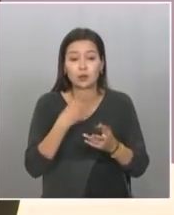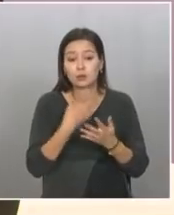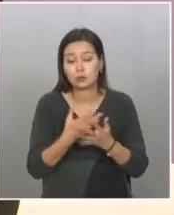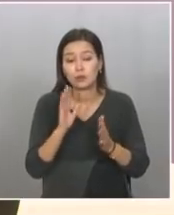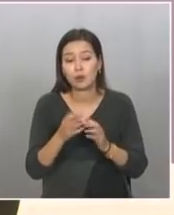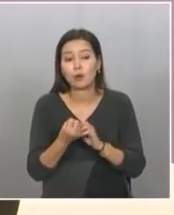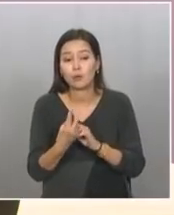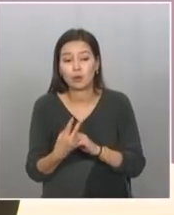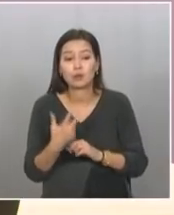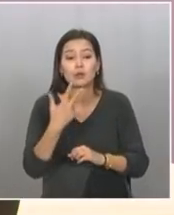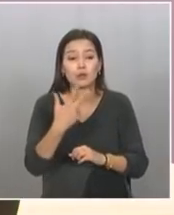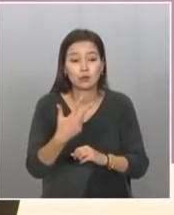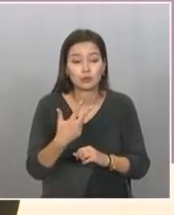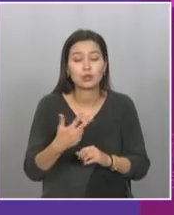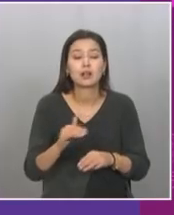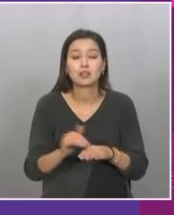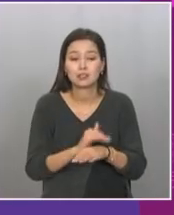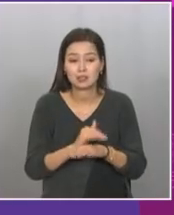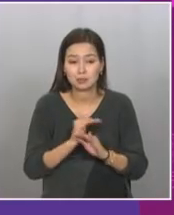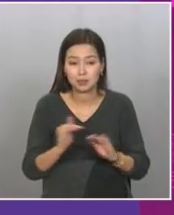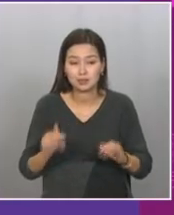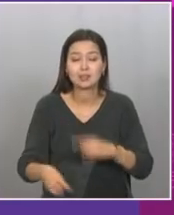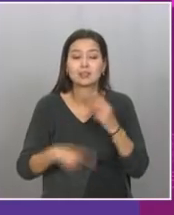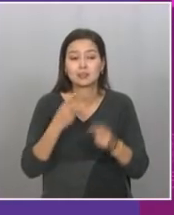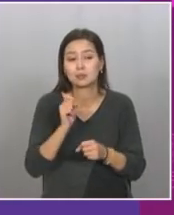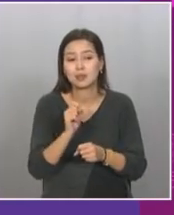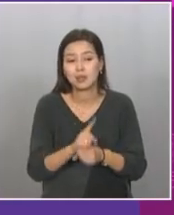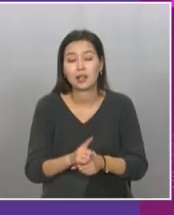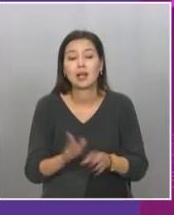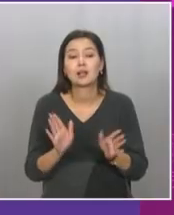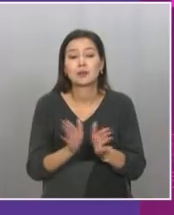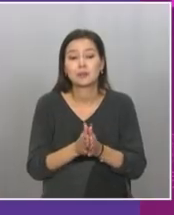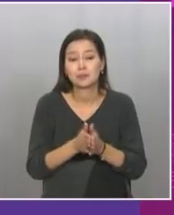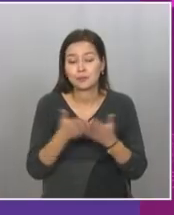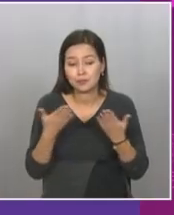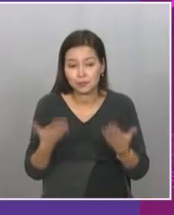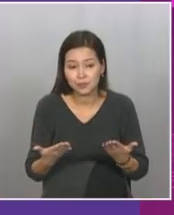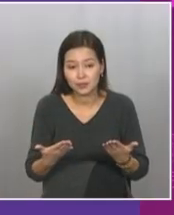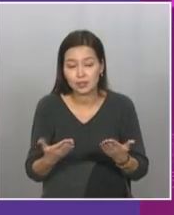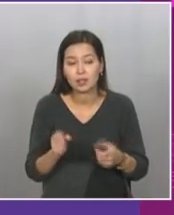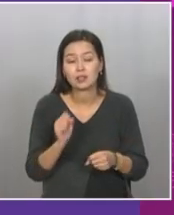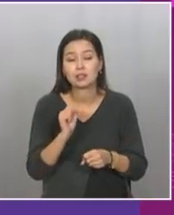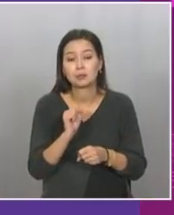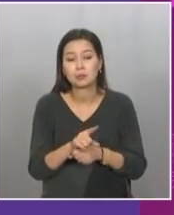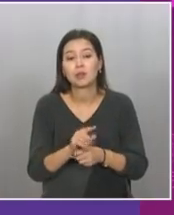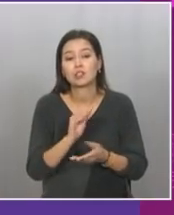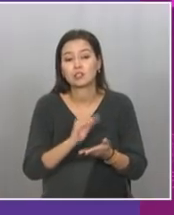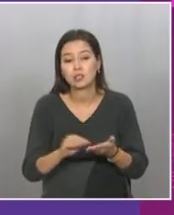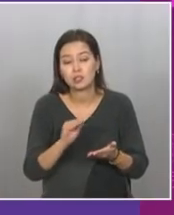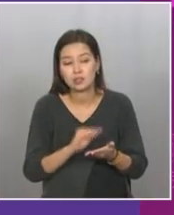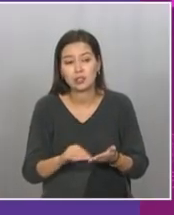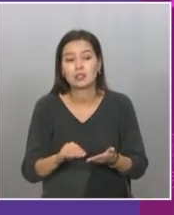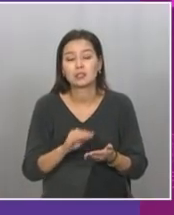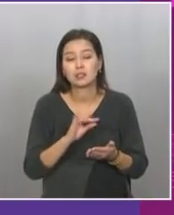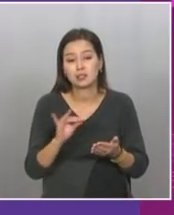Жақсы балалар, келесі тапсырманы орындайық. Балалар, дәптерлеріңе тапсырманы жазып, өз